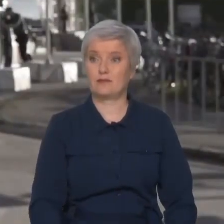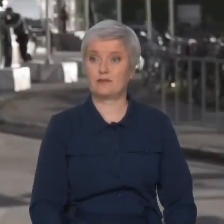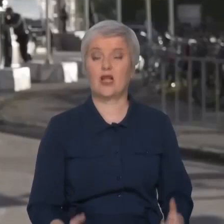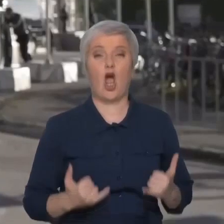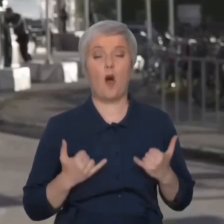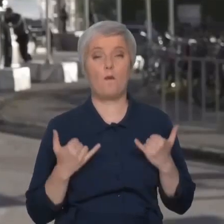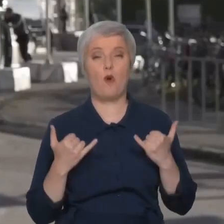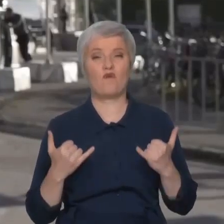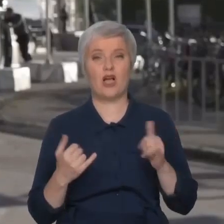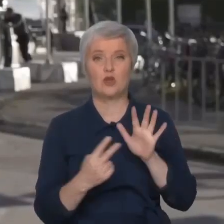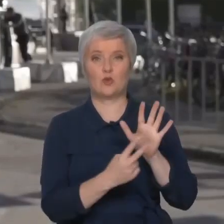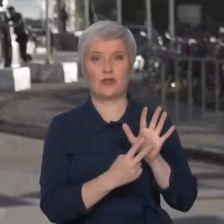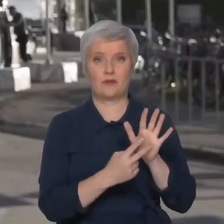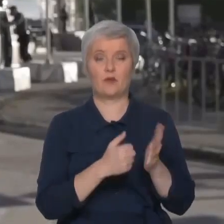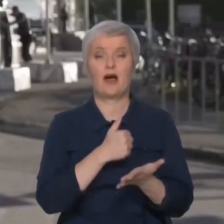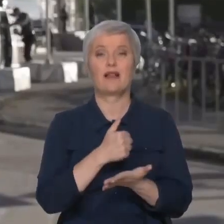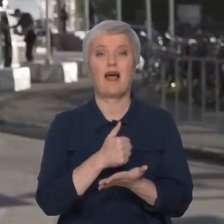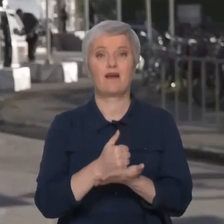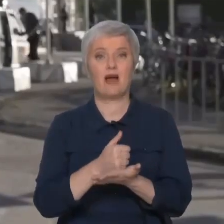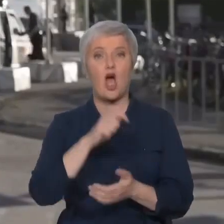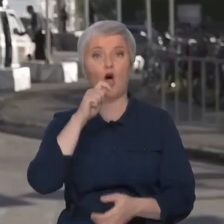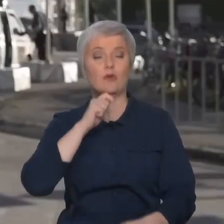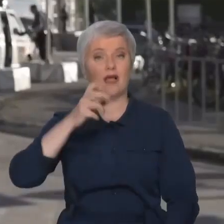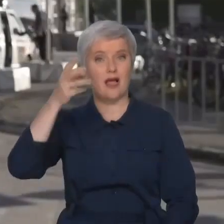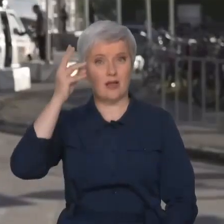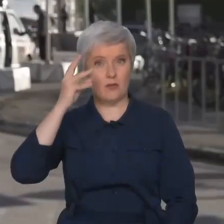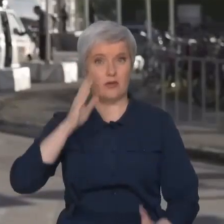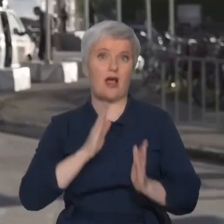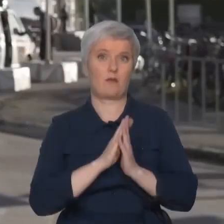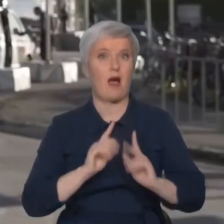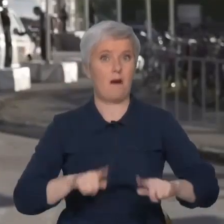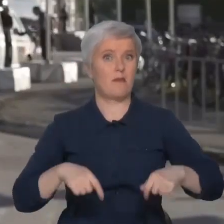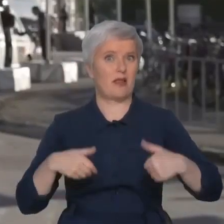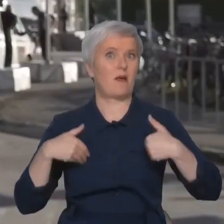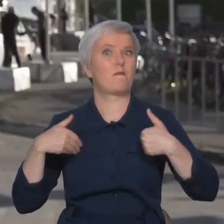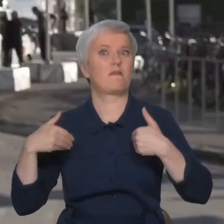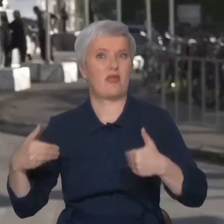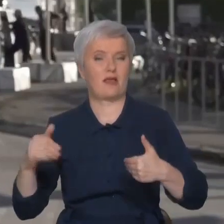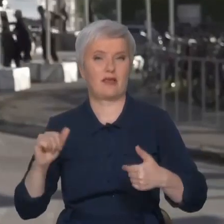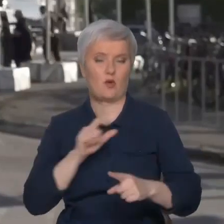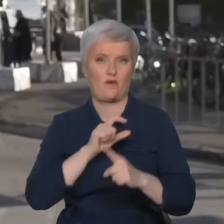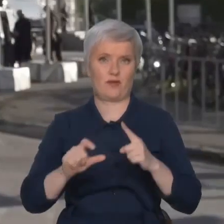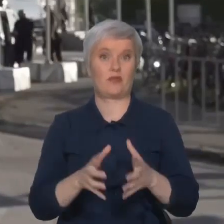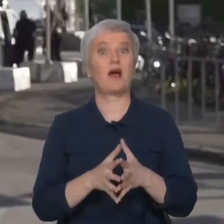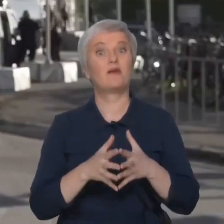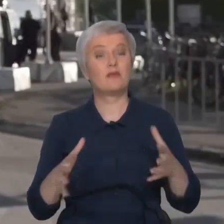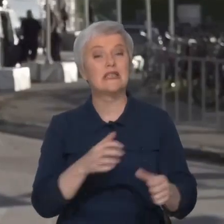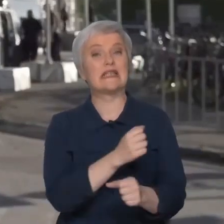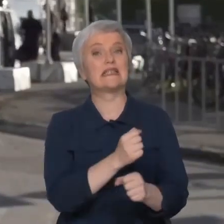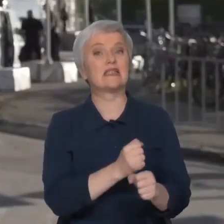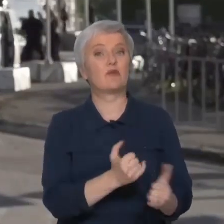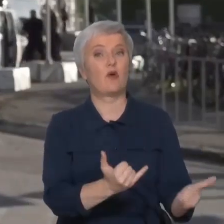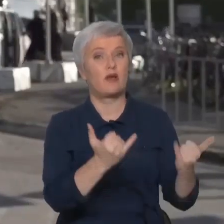Поважну сімку глава української дипломатії закликає передати вітання у відповідь. Більше зброї для України, Росії потужніші